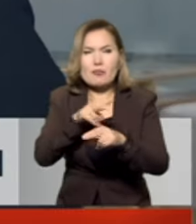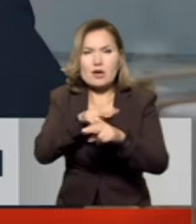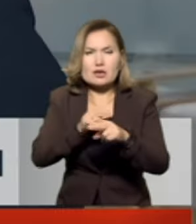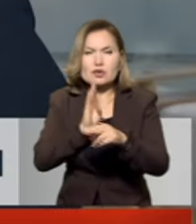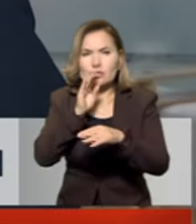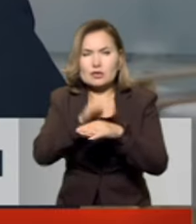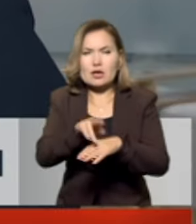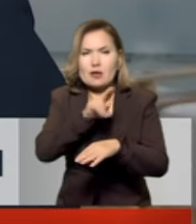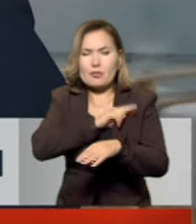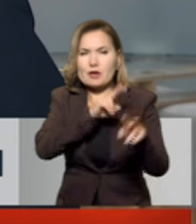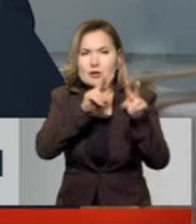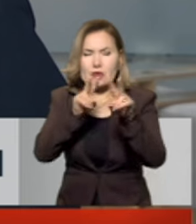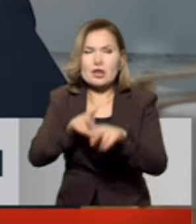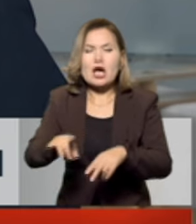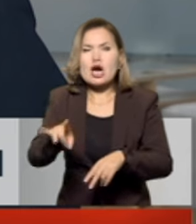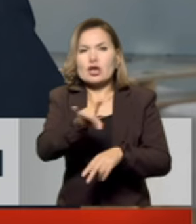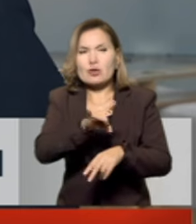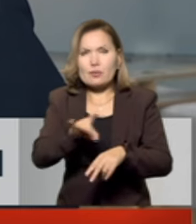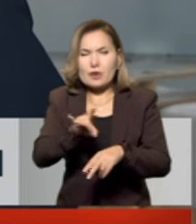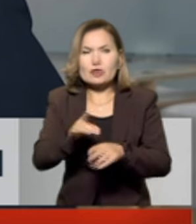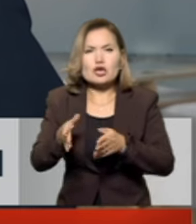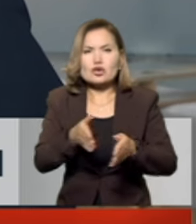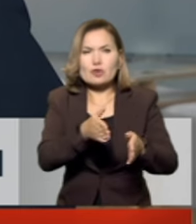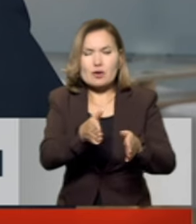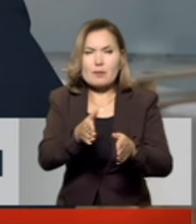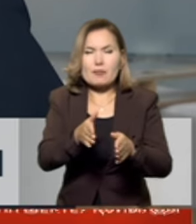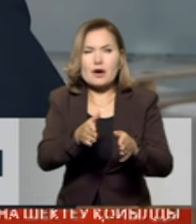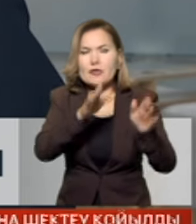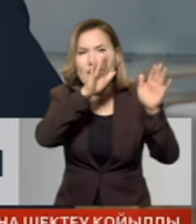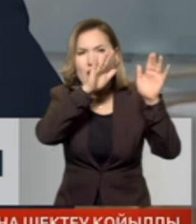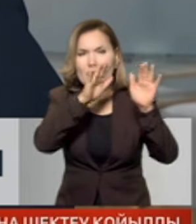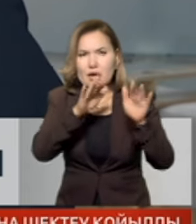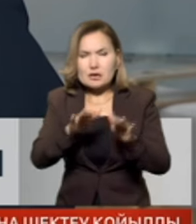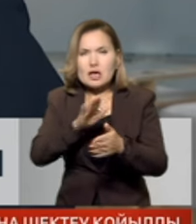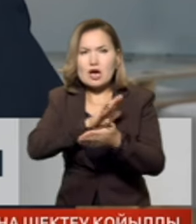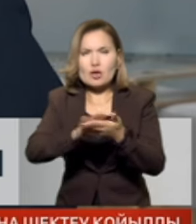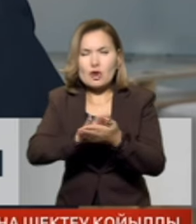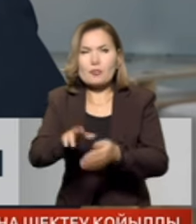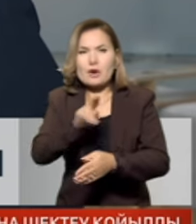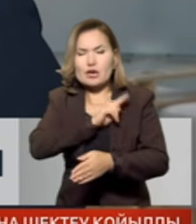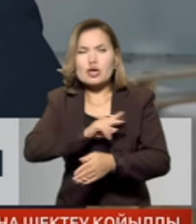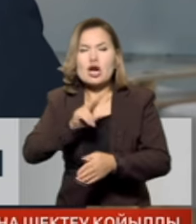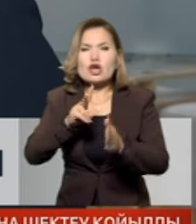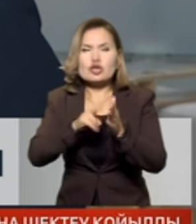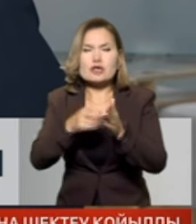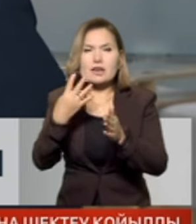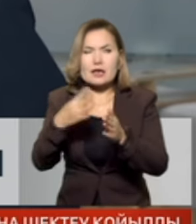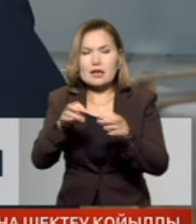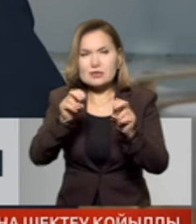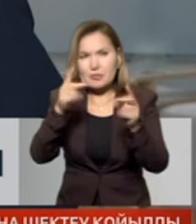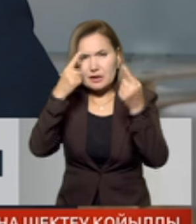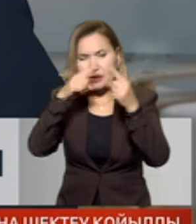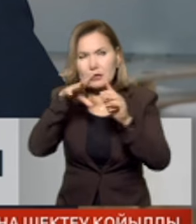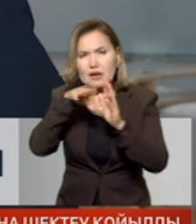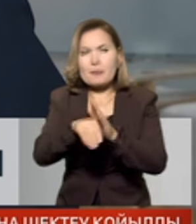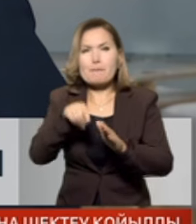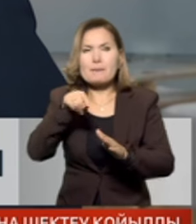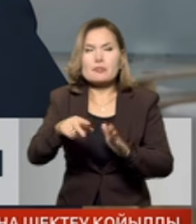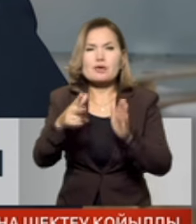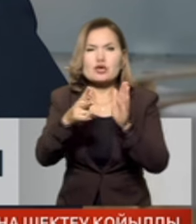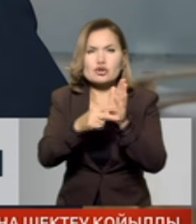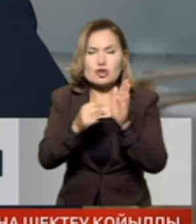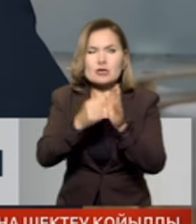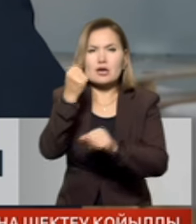жатыр. Еліміздің республикалық жолдарын қысқа күтіп ұстау жұмыстарына 140 арнайы техника мен 1800 жолшы